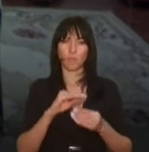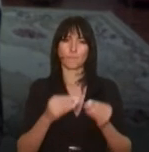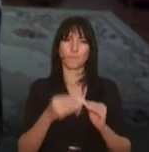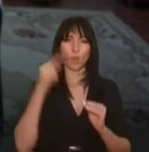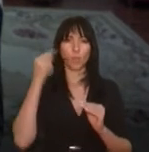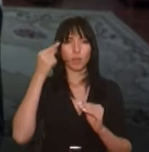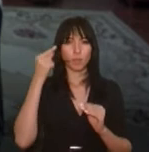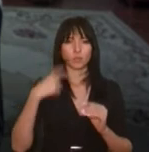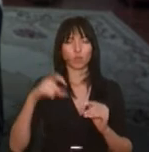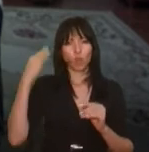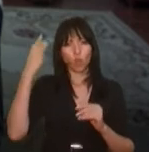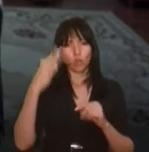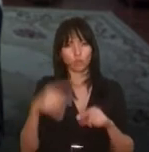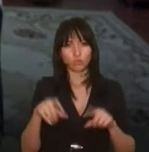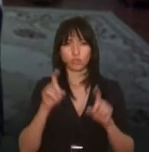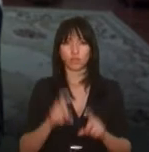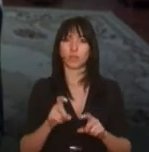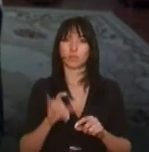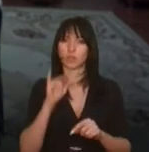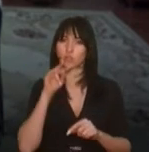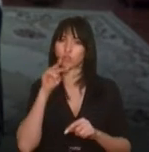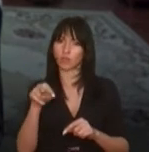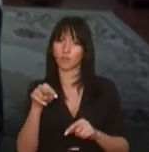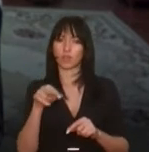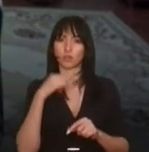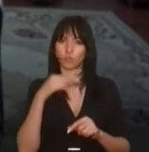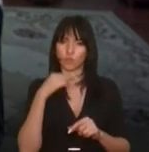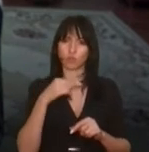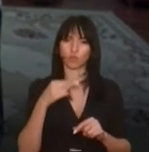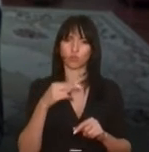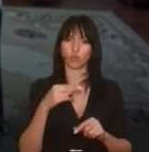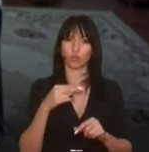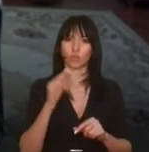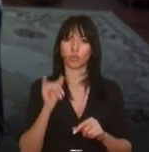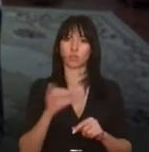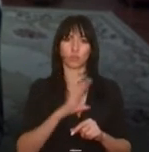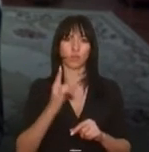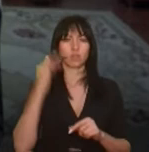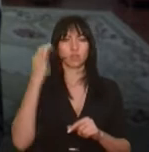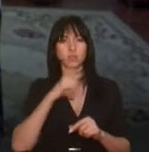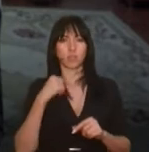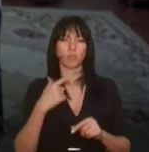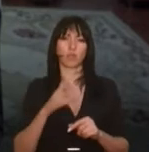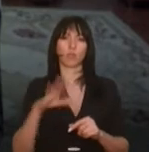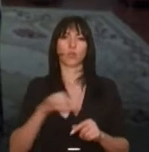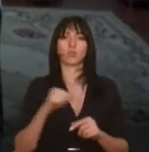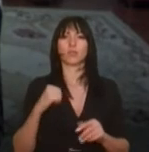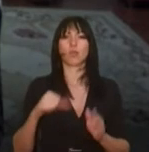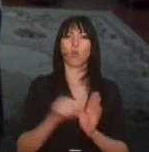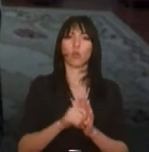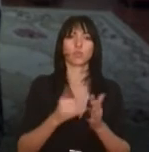теж ми сьогодні не говорили за тему самогубств, які спровоковані